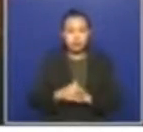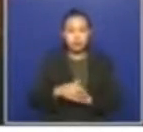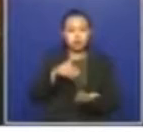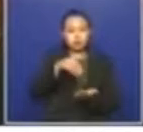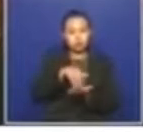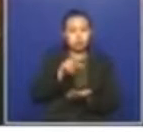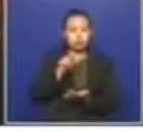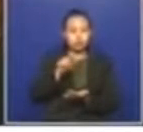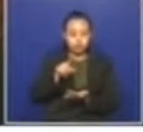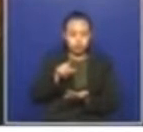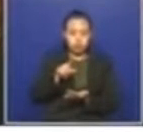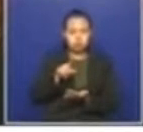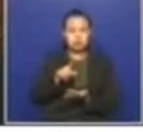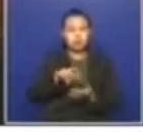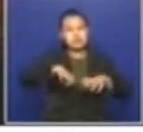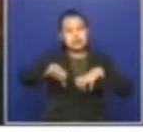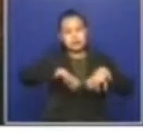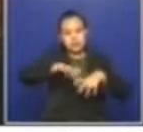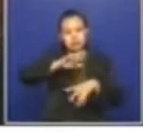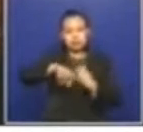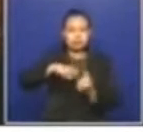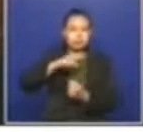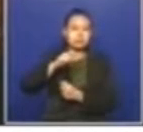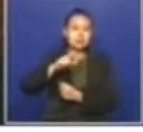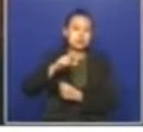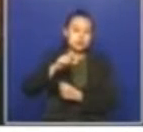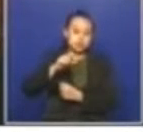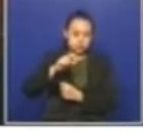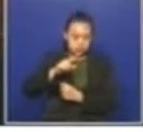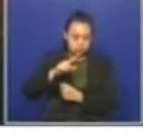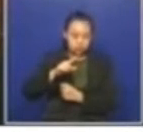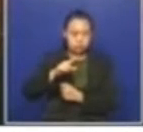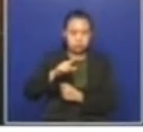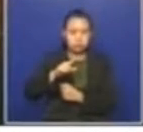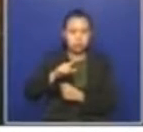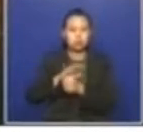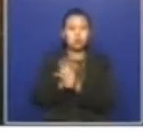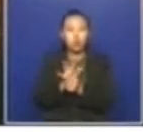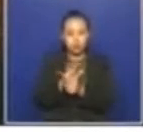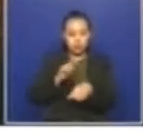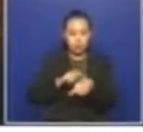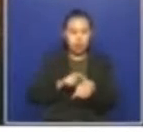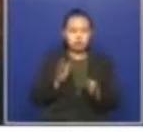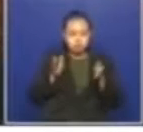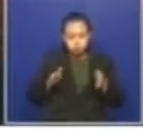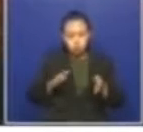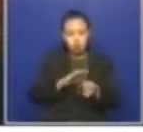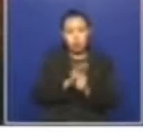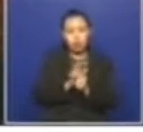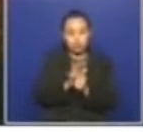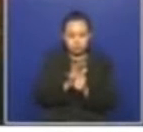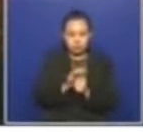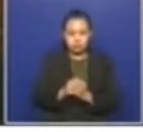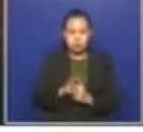สถานการณ์เศรษฐกิจในสถานการณ์โควิดแก้ปัญหาเศรษฐกิจในสถานการณ์โควิด ดูแล้วนี่ท่านประธานครับท่านรัฐมนตรีท่านไม่